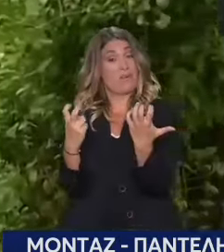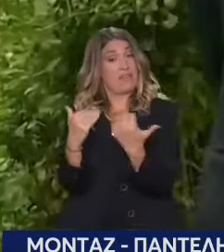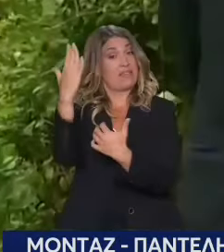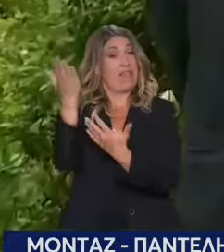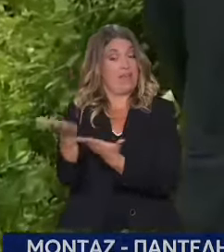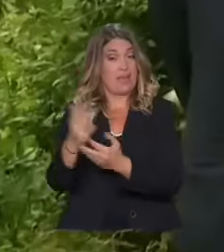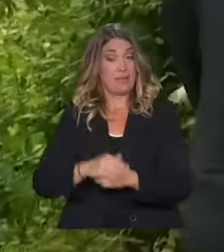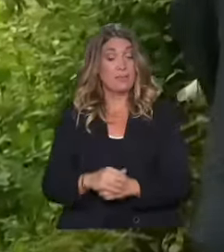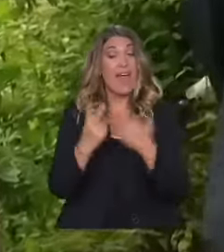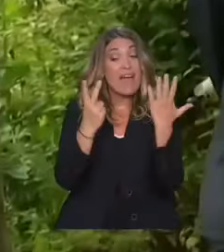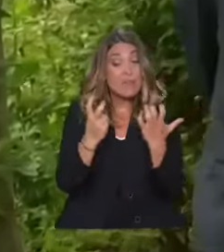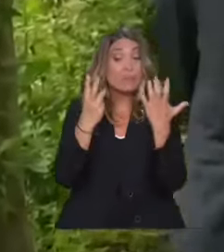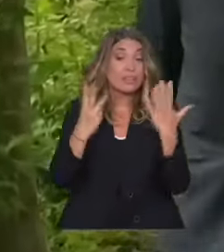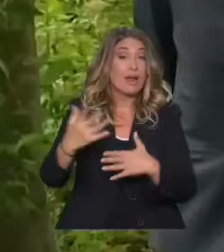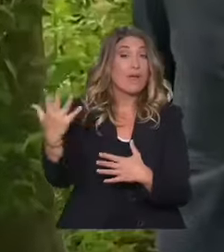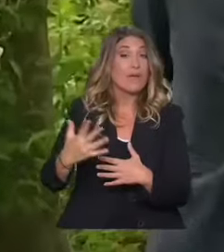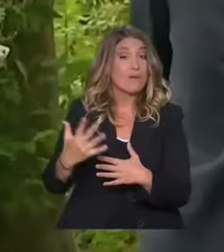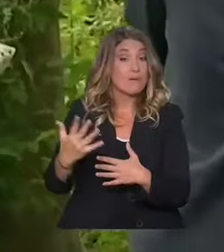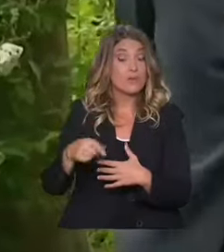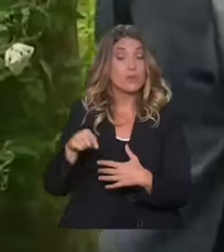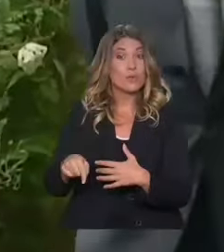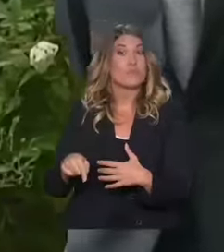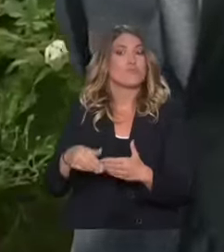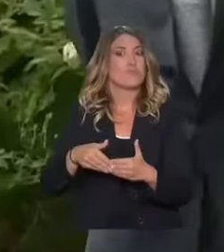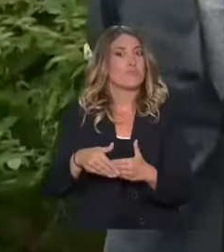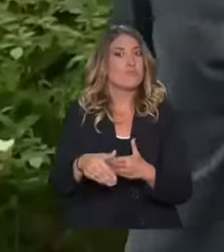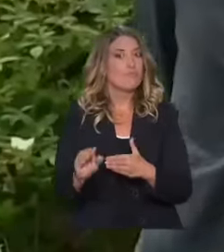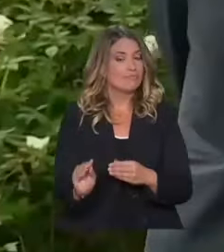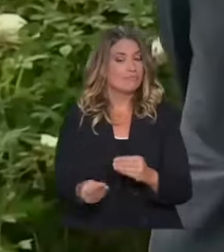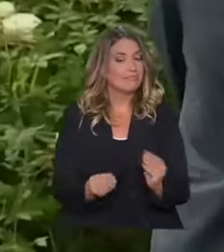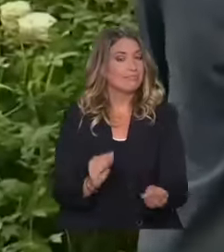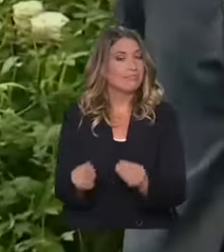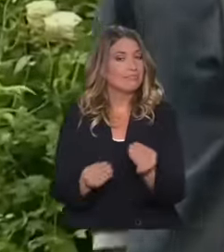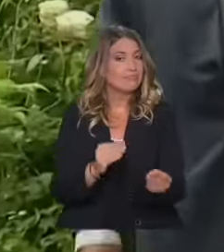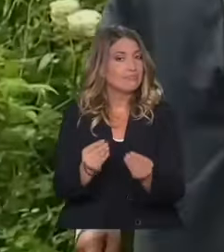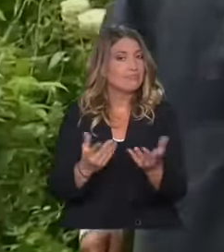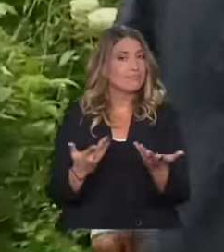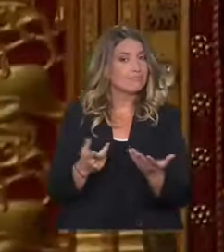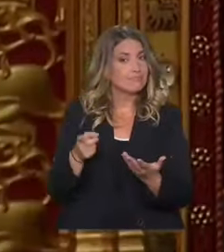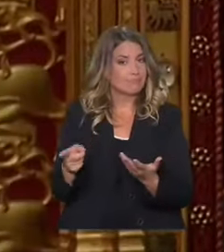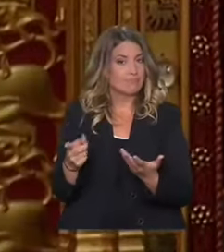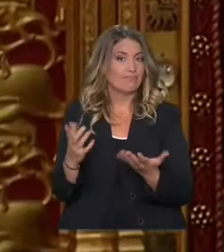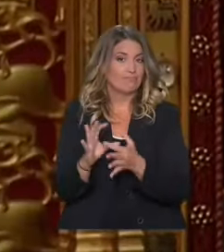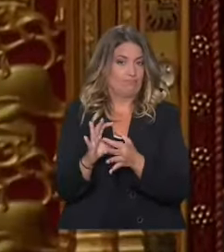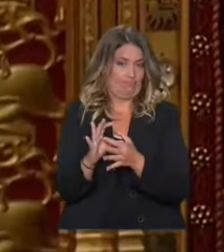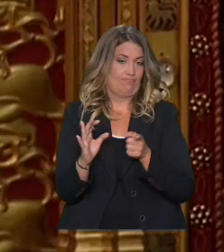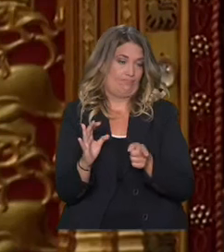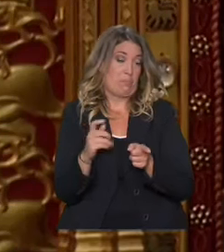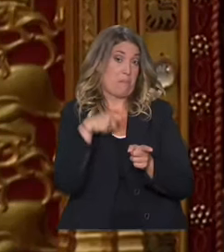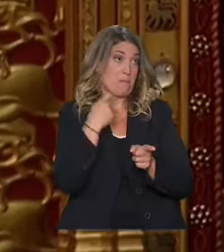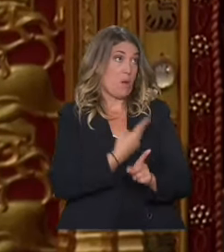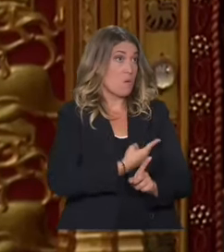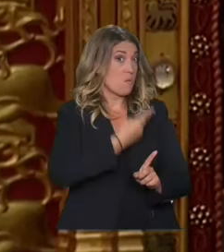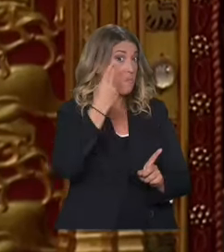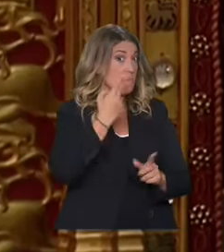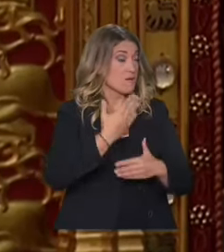Στα 73 του χρόνια θα βρεθεί αντιμέτωπος με μια σειρά από προκλήσεις. Ξέρει πως θα συγκρίνεται με τη μητέρα του που ήταν εξαιρετικά δημοφιλής και πως